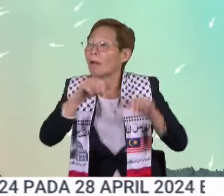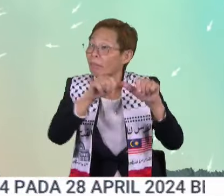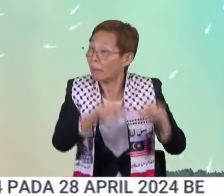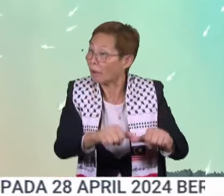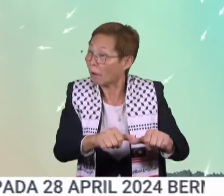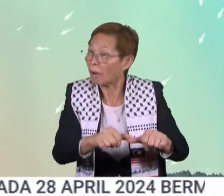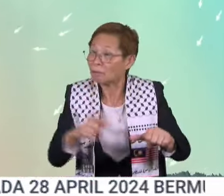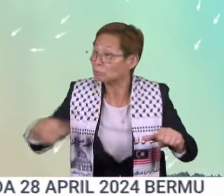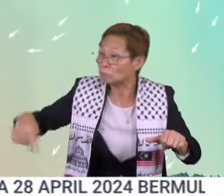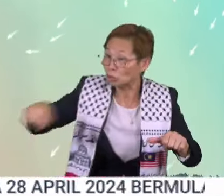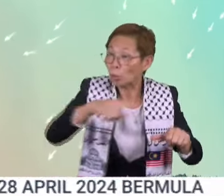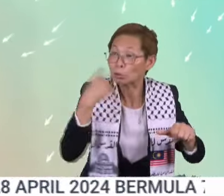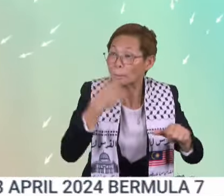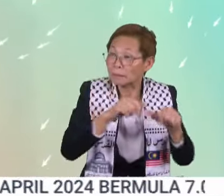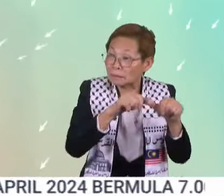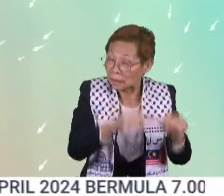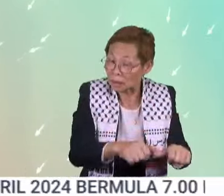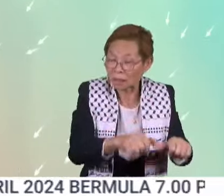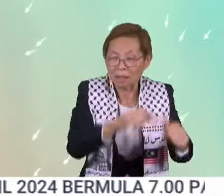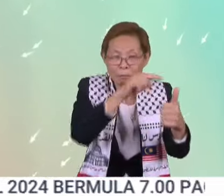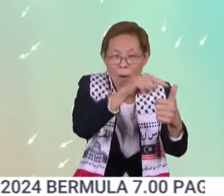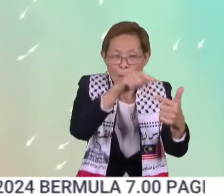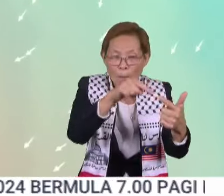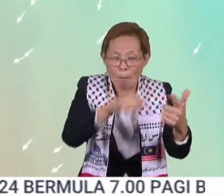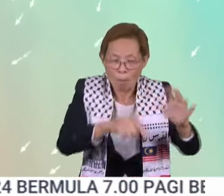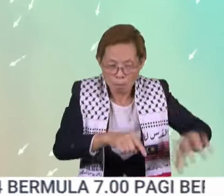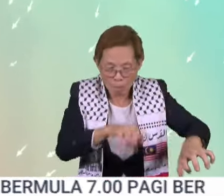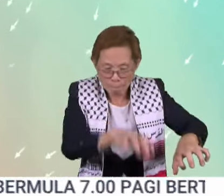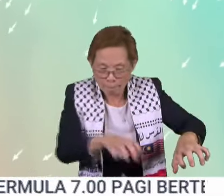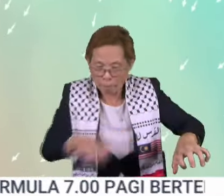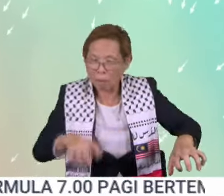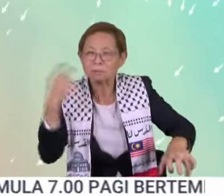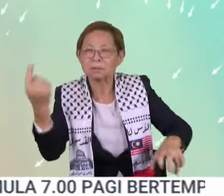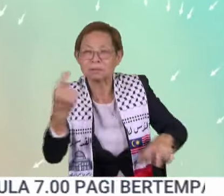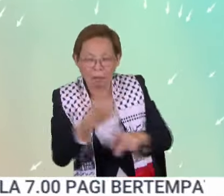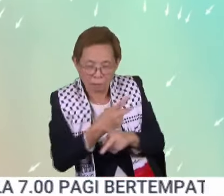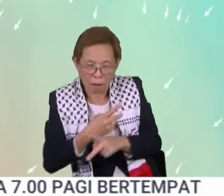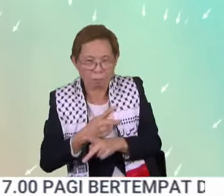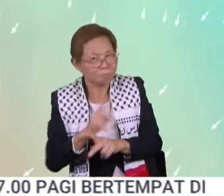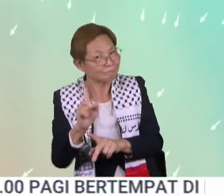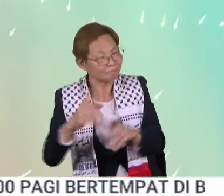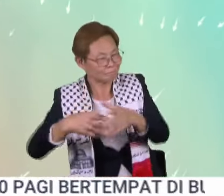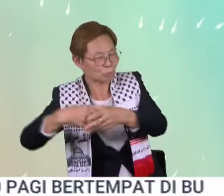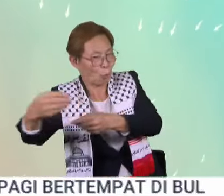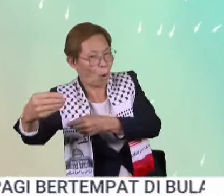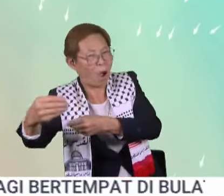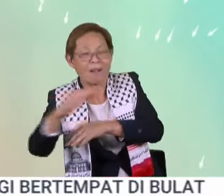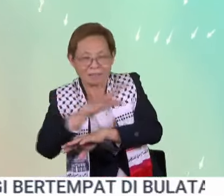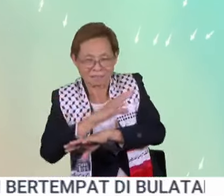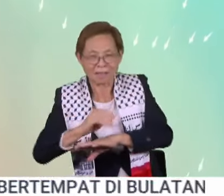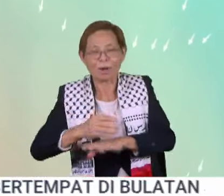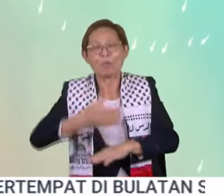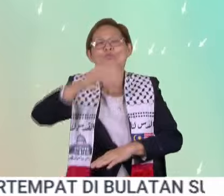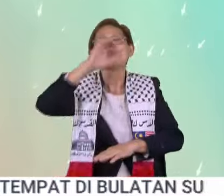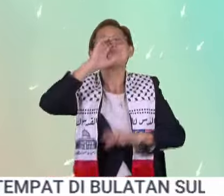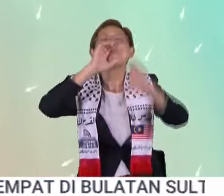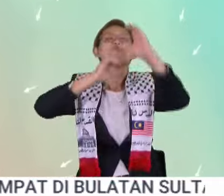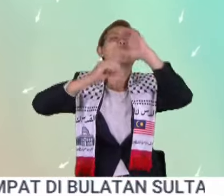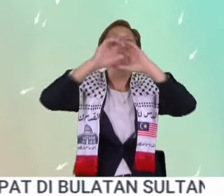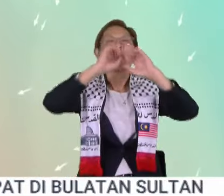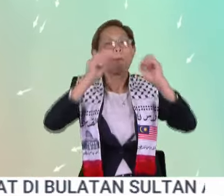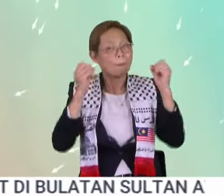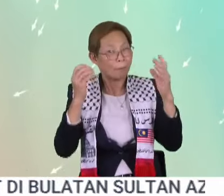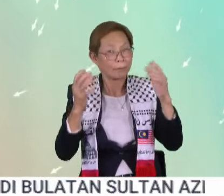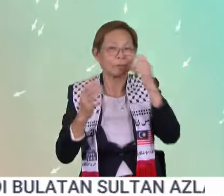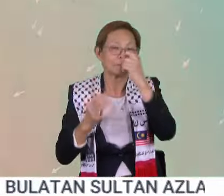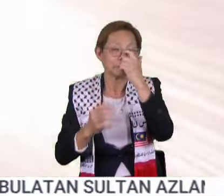berkenaan, anda dinasihatkan supaya sentiasa berjaga-jaga, kurangkan aktiviti luar serta minum air